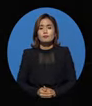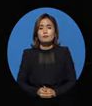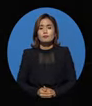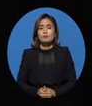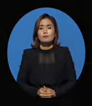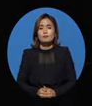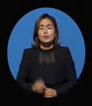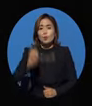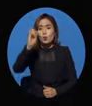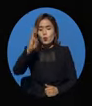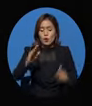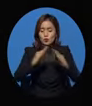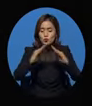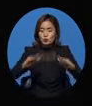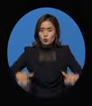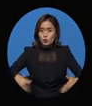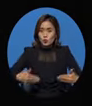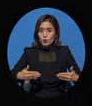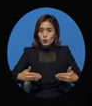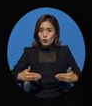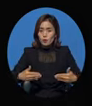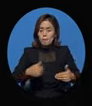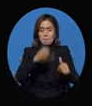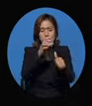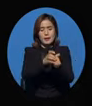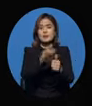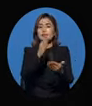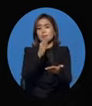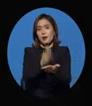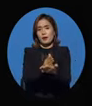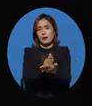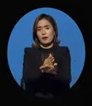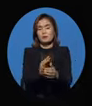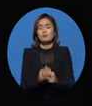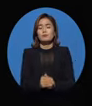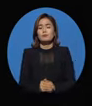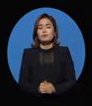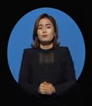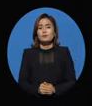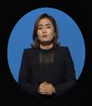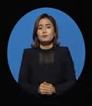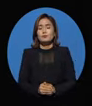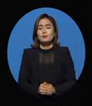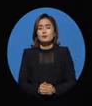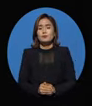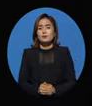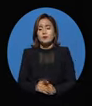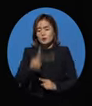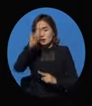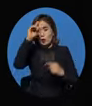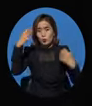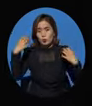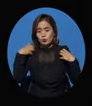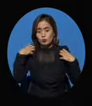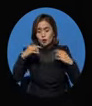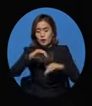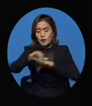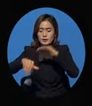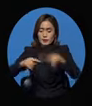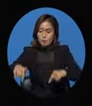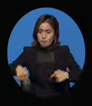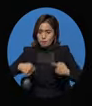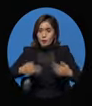4 광주 전남의 맥의 만 맡겨 놓을 일이 아니다 이것을 전에 일관되게 주장했습니다 정부가 참여해야 한다 그래서